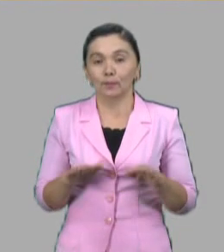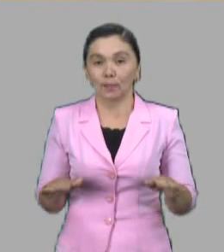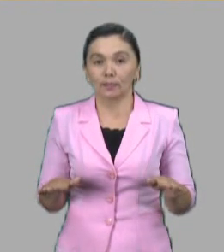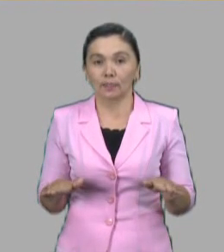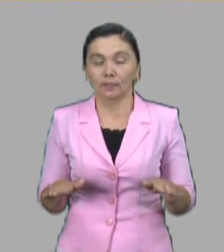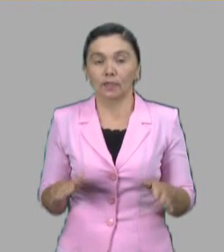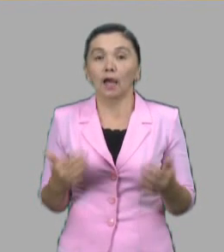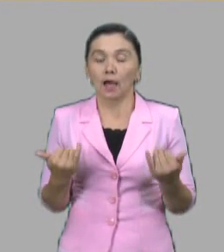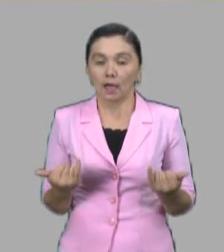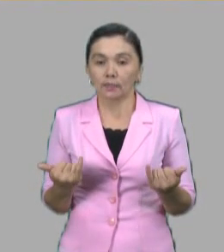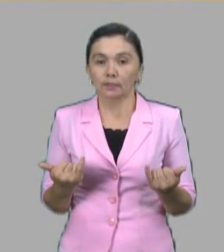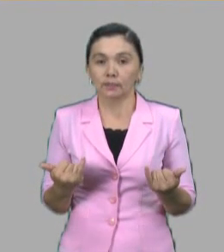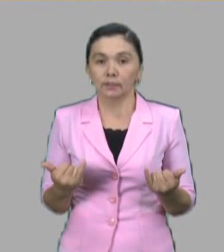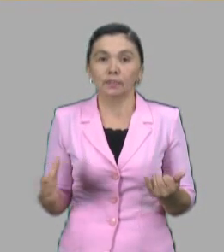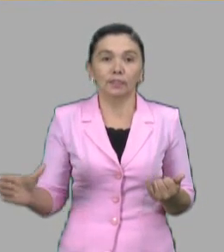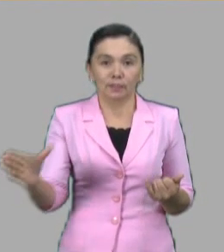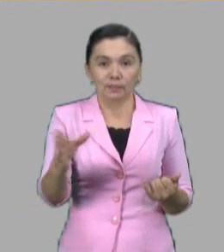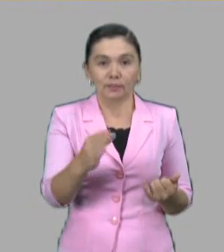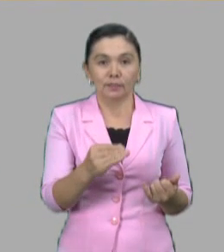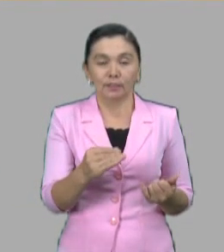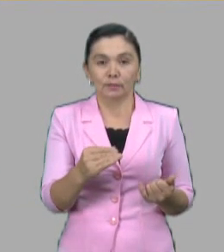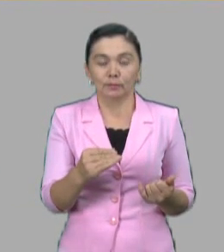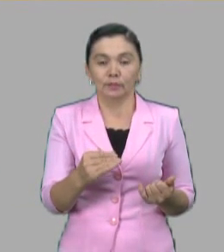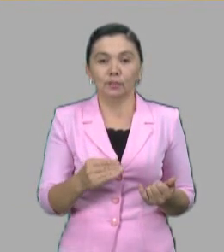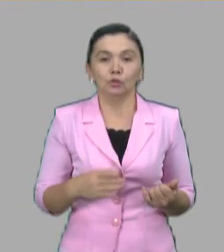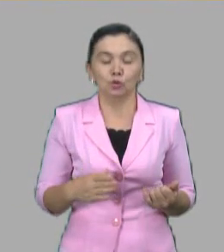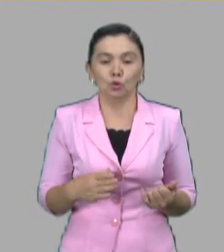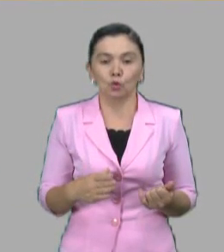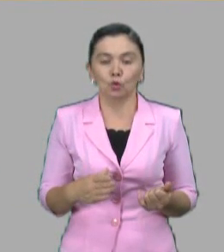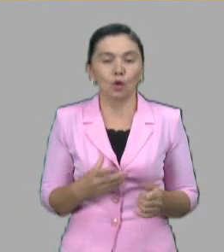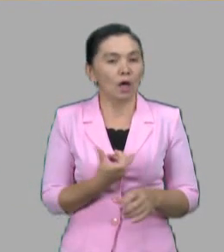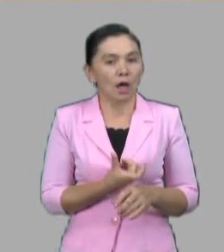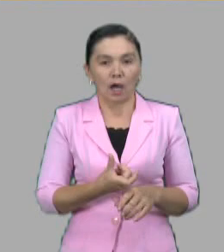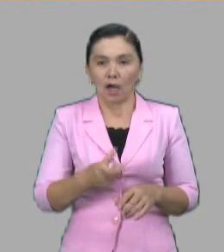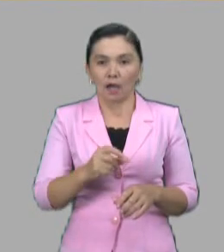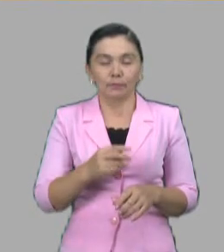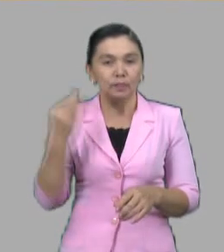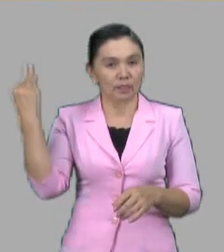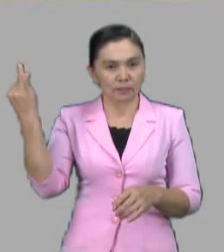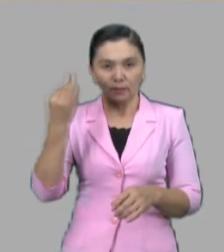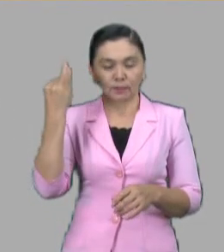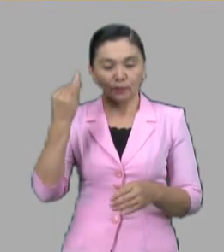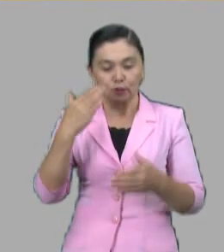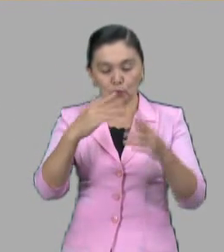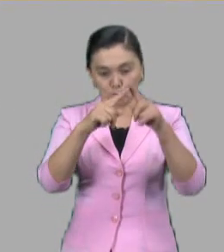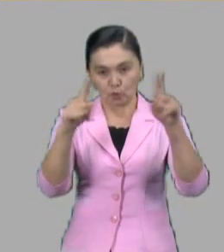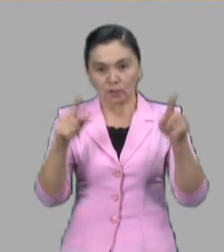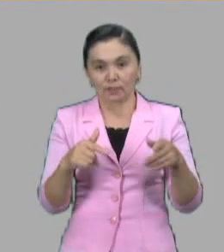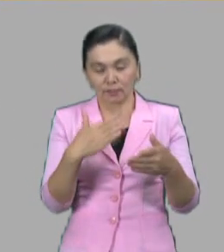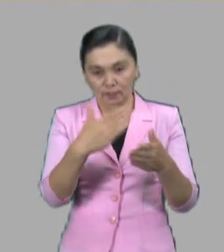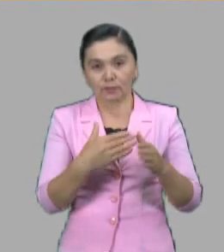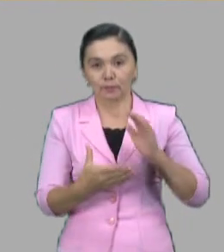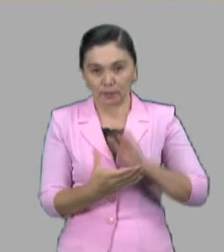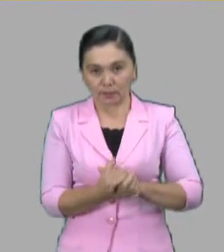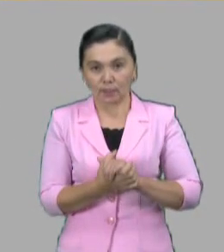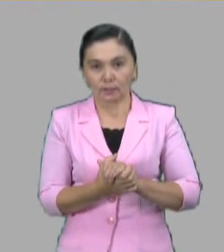Балдар, азыр силер менен чогуу абдан кызыктуу текст менен таанышабыз.